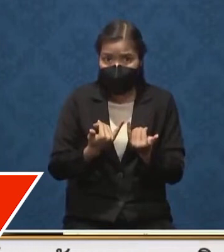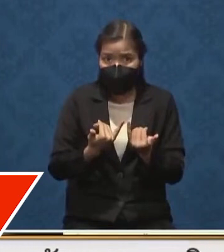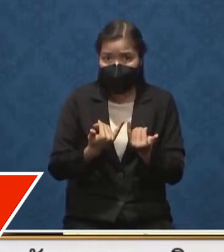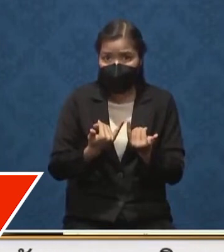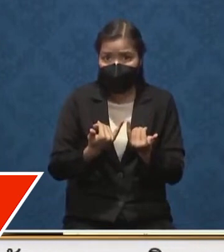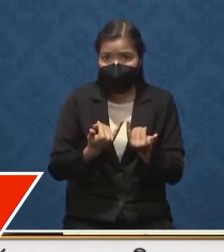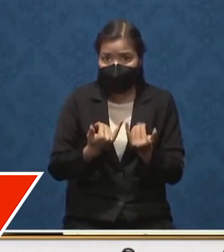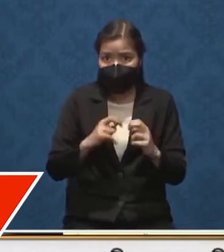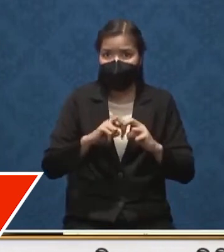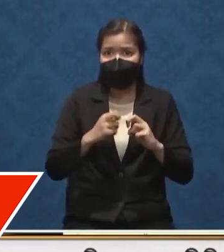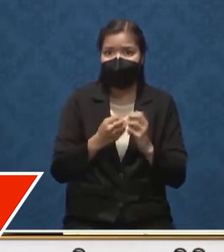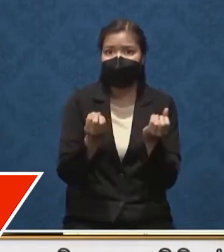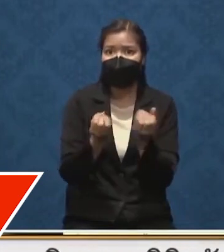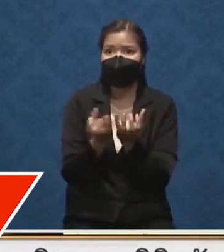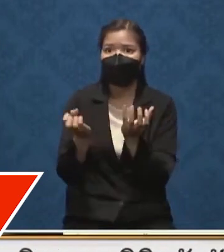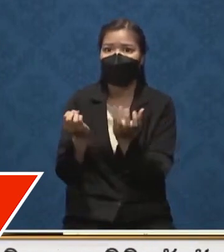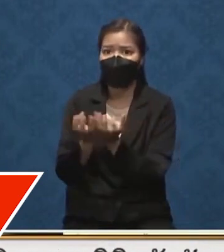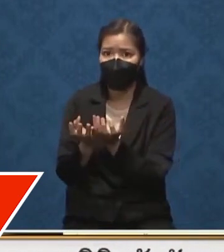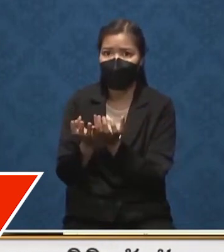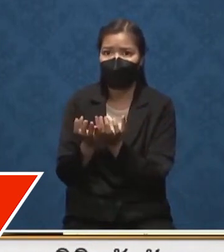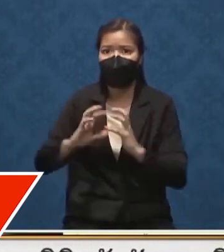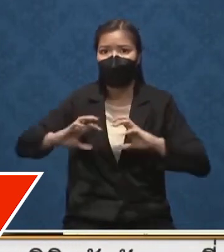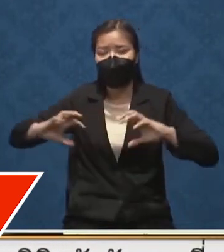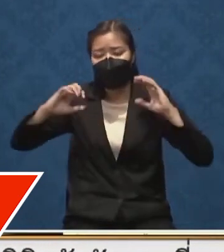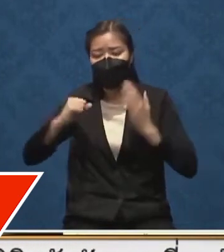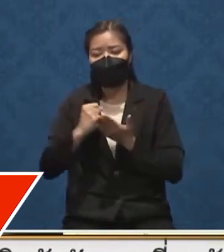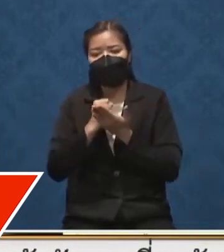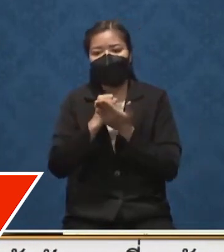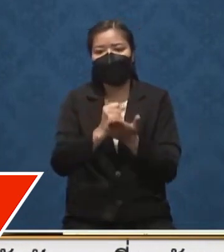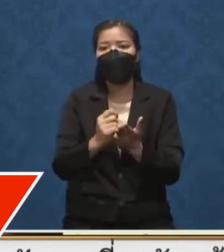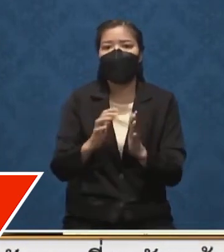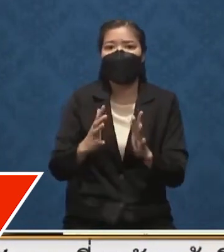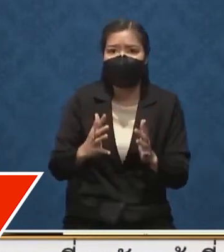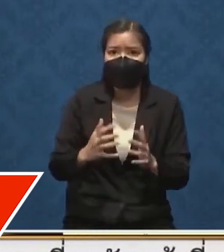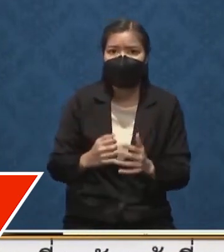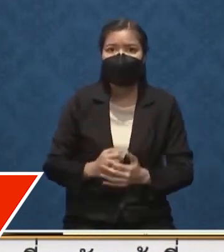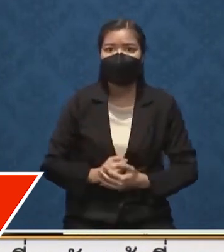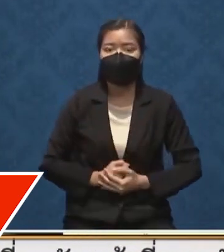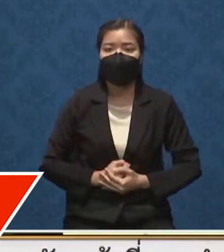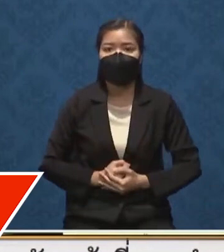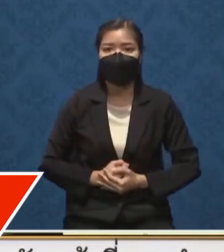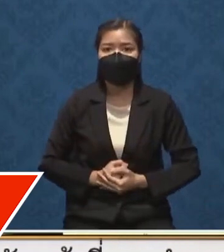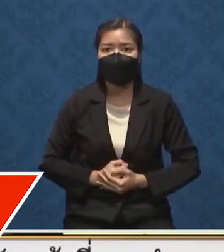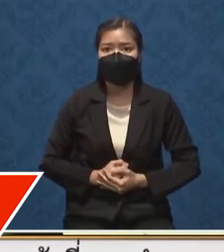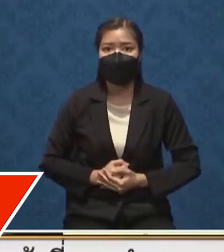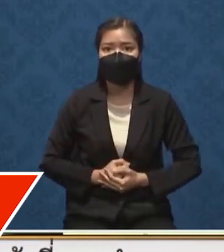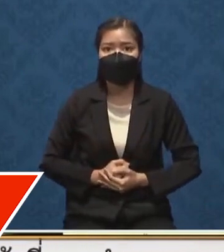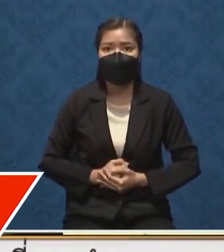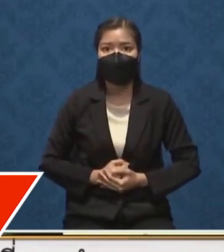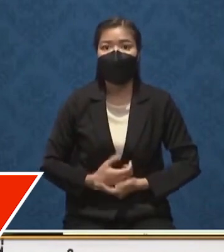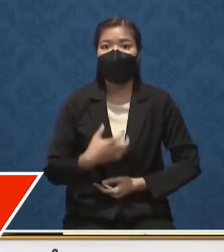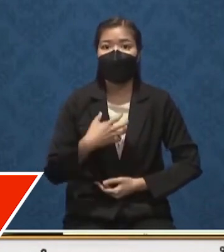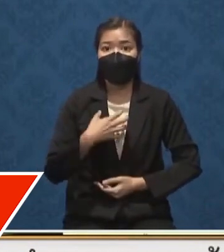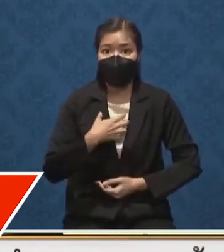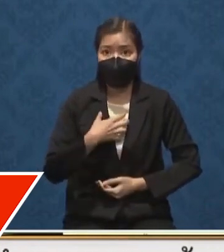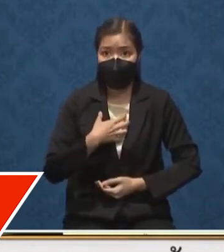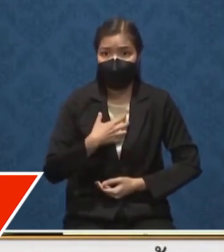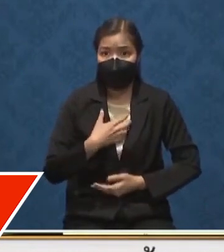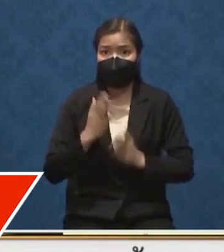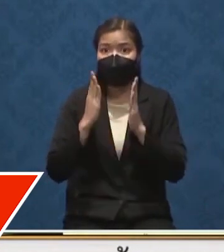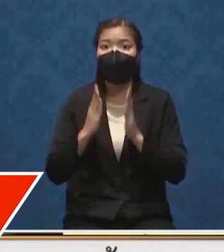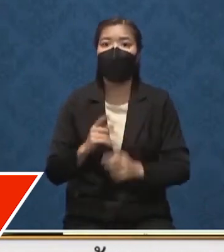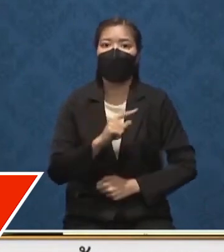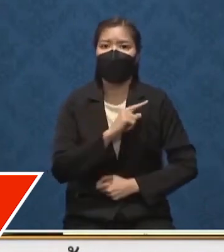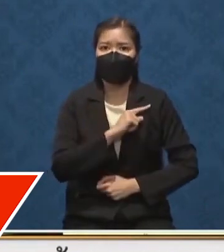ไปแล้วผมจึงอยากจะให้ฝ่ายนโยบายมองคนเหล่านั้นเป็น